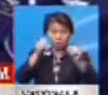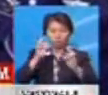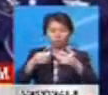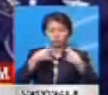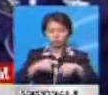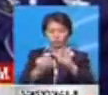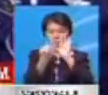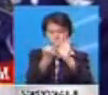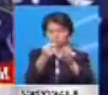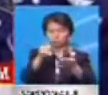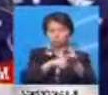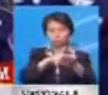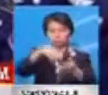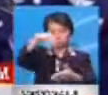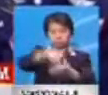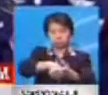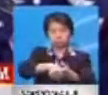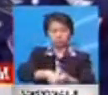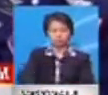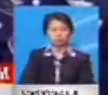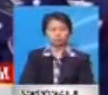sedang menghadapi pilihan raya.